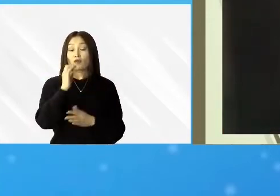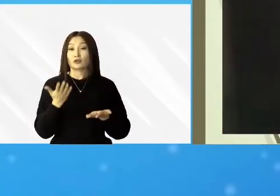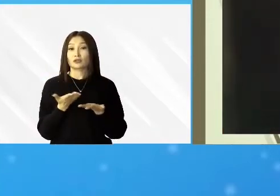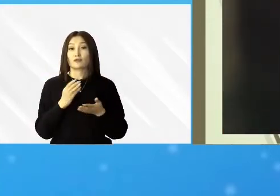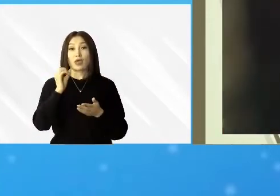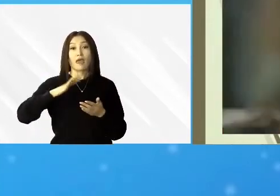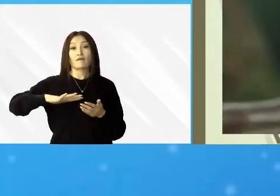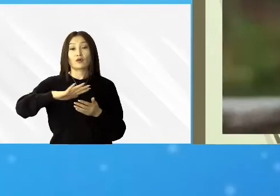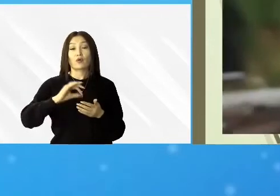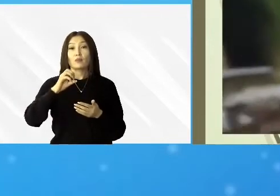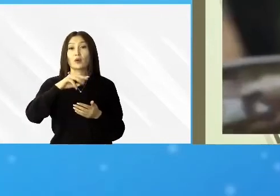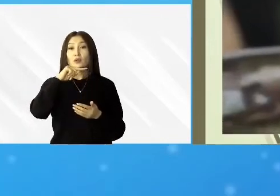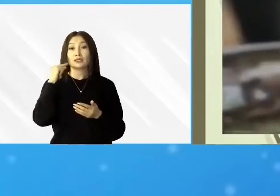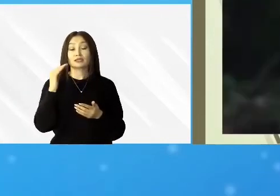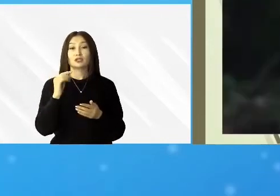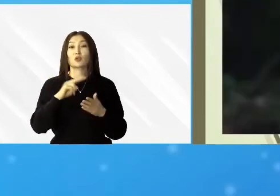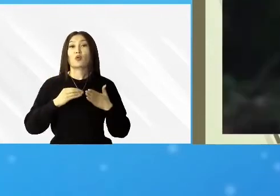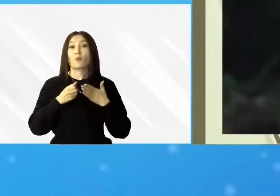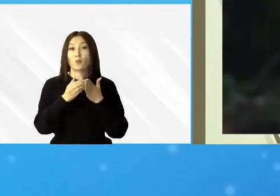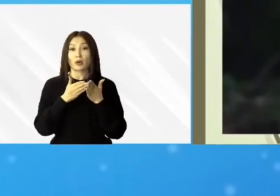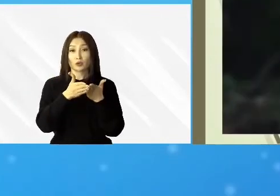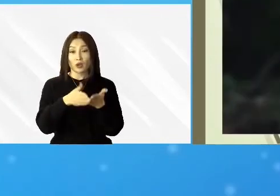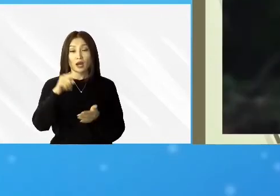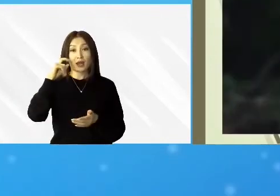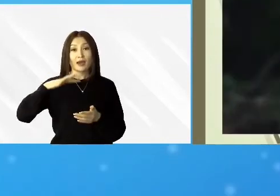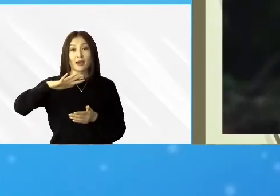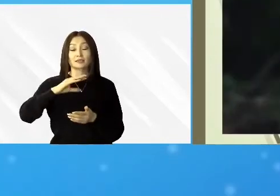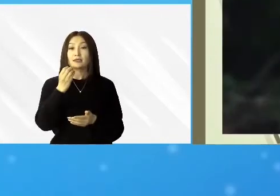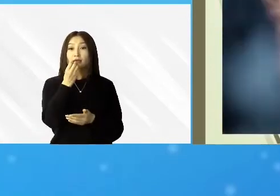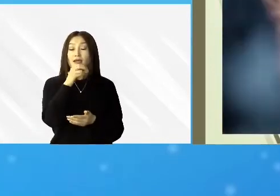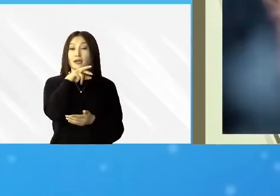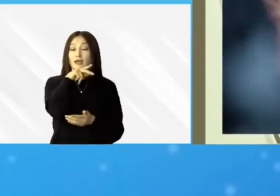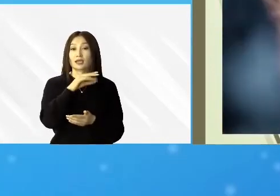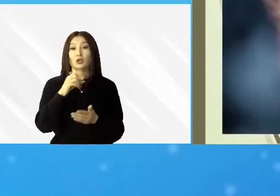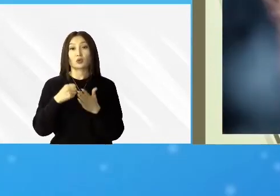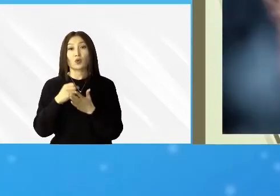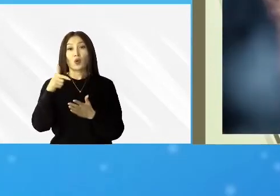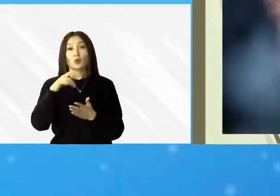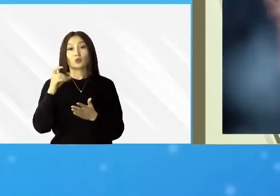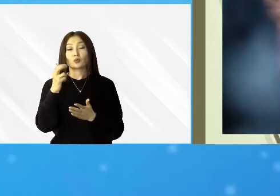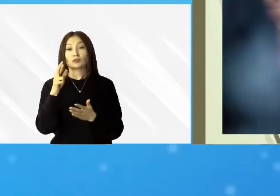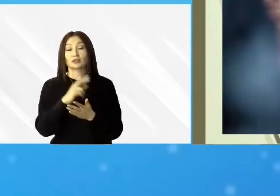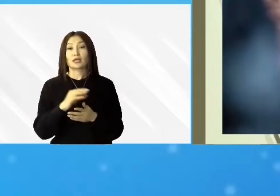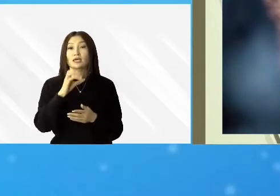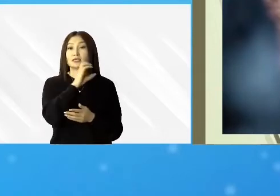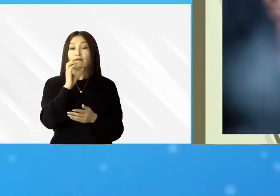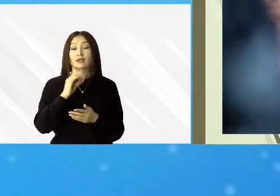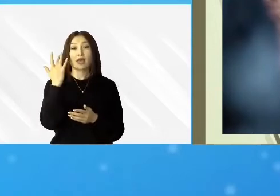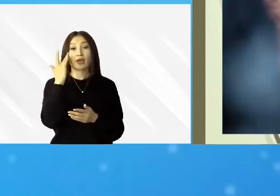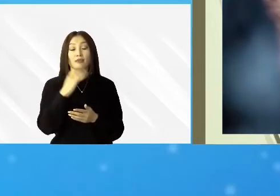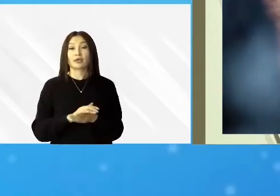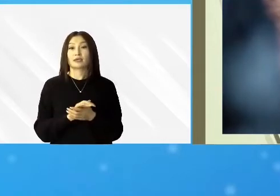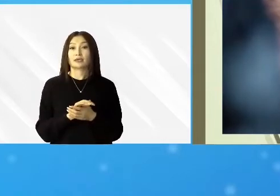в Европе от России до Португалии, в Азии от Кореи до Грузии и в Северной Америке от Аляски